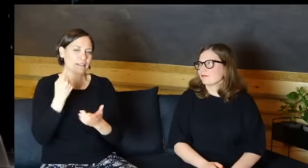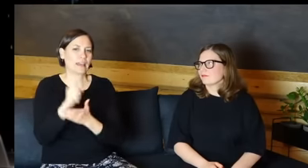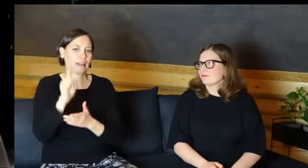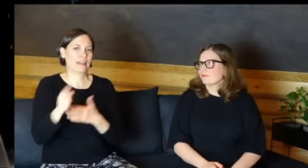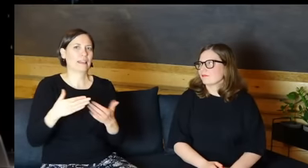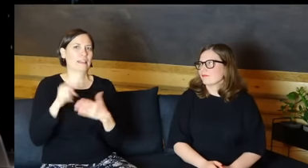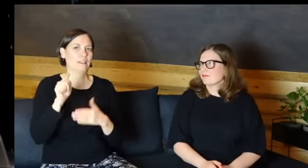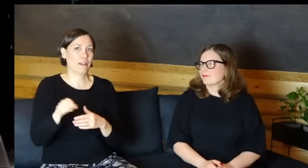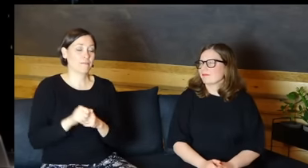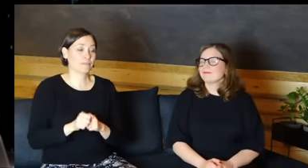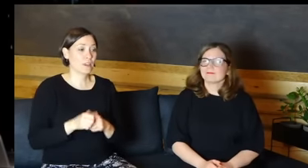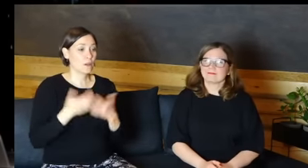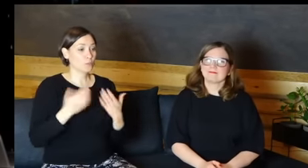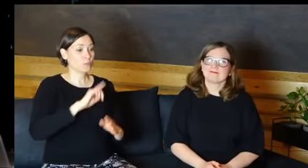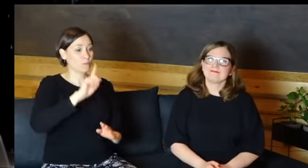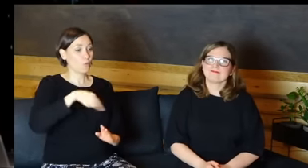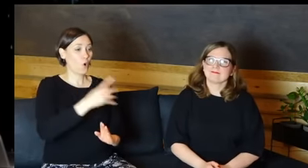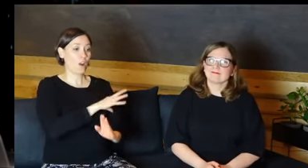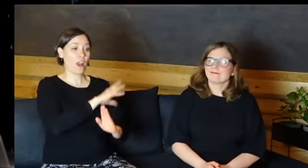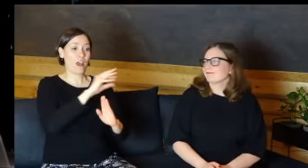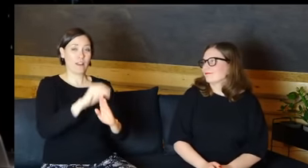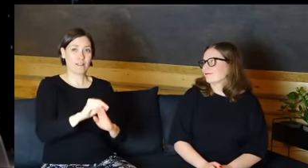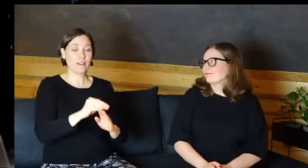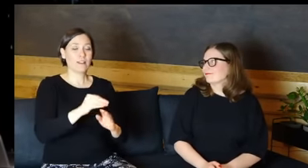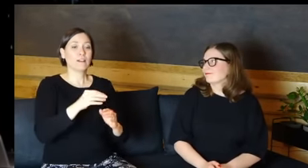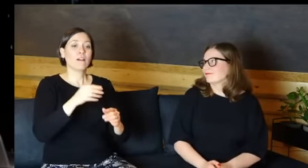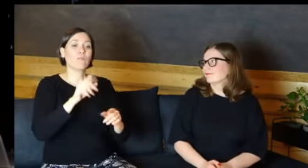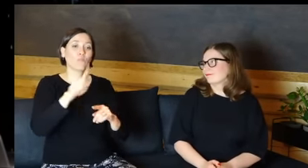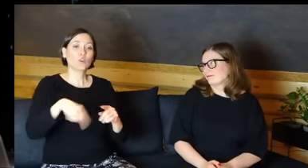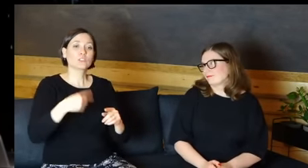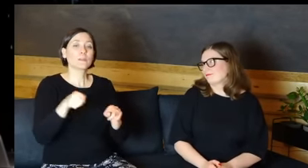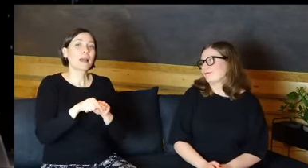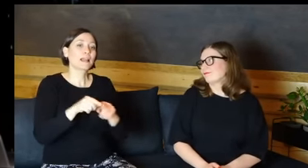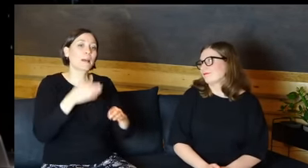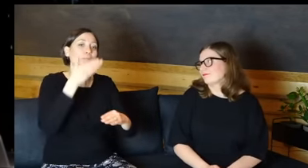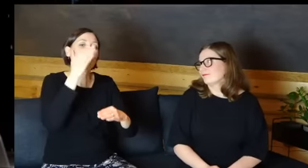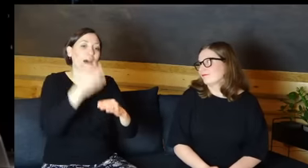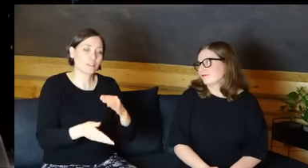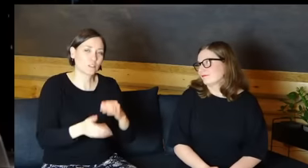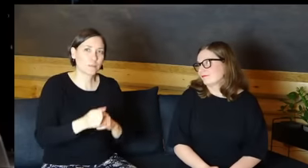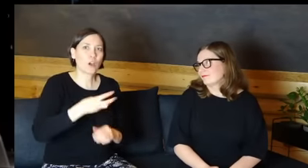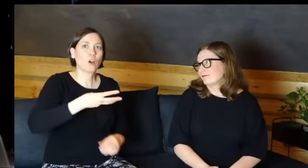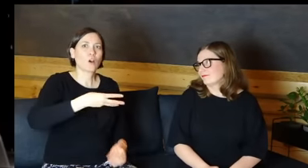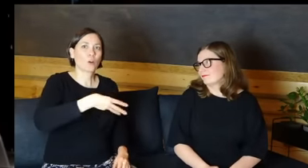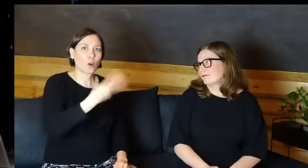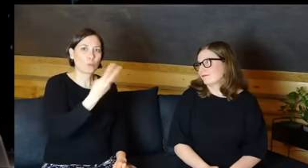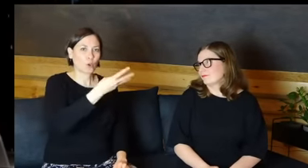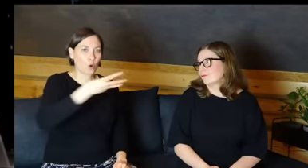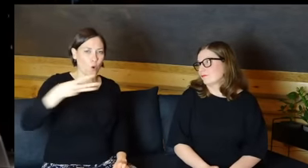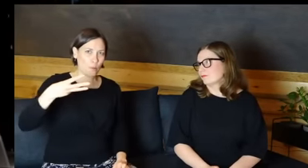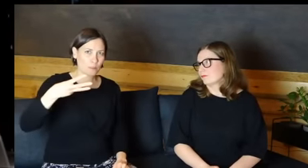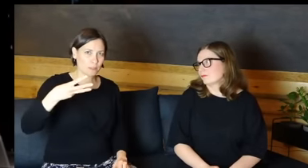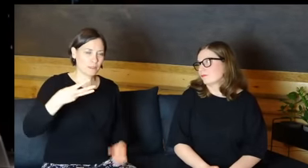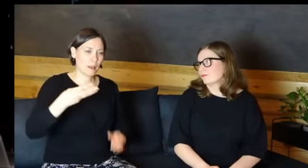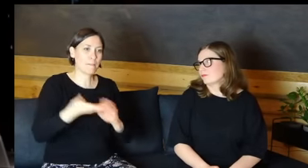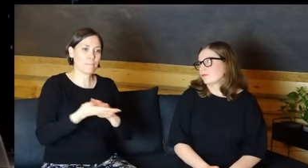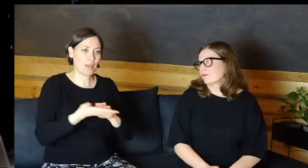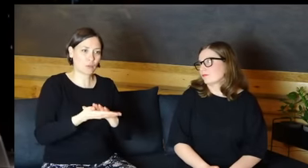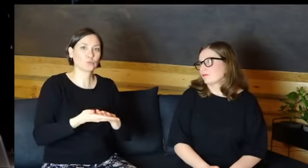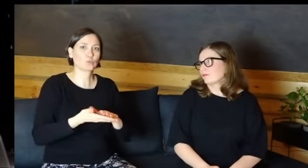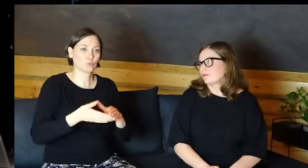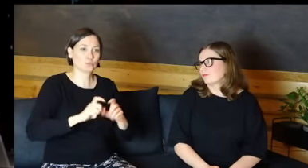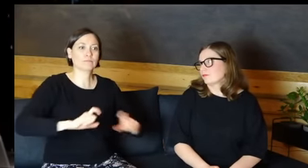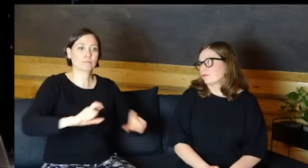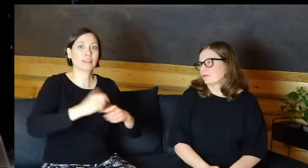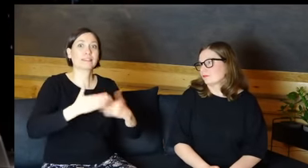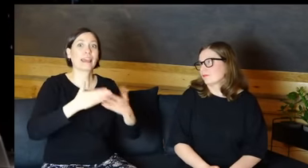vuotta, tämä alkaa olla melko lailla taputeltu. Me tehtiin noin 3300 perustusta tänä vuonna. Se tarkoittaa,